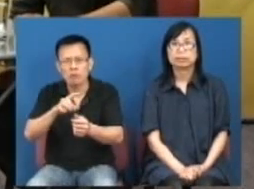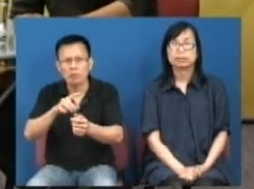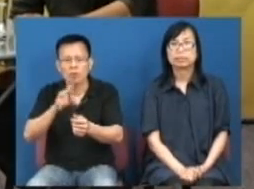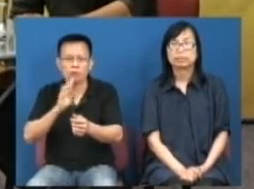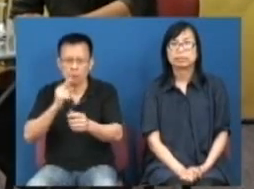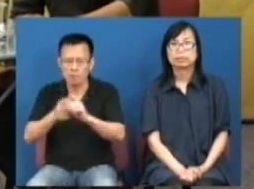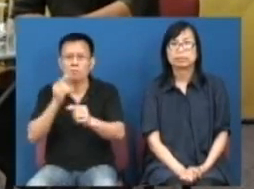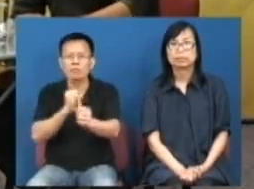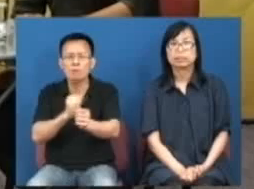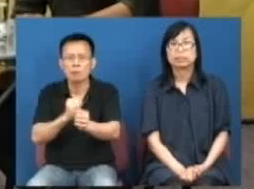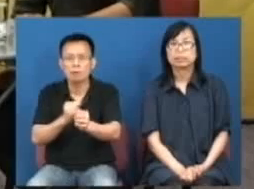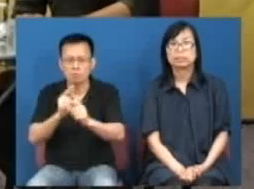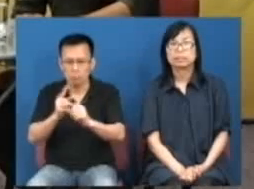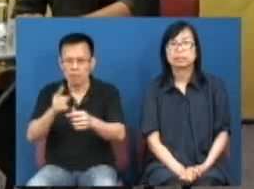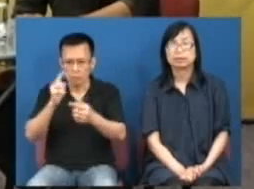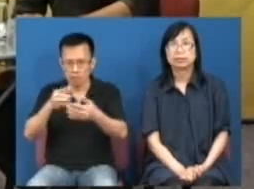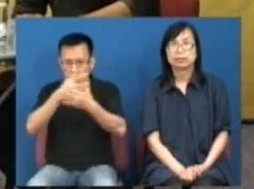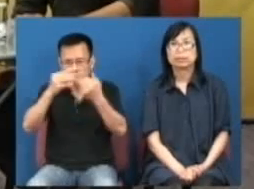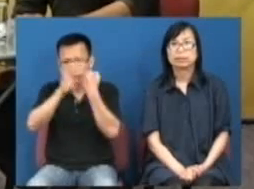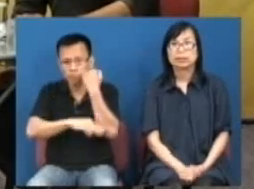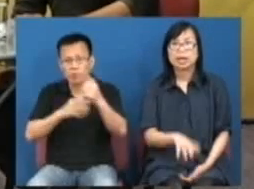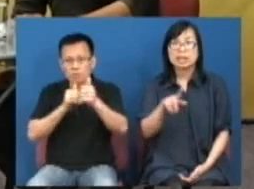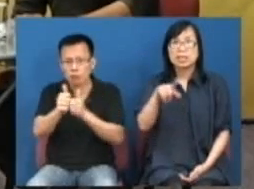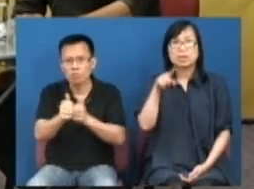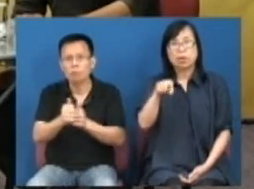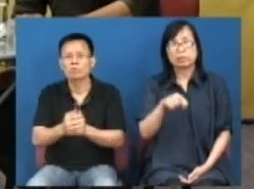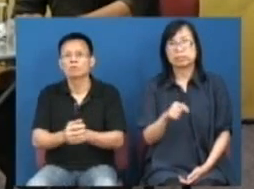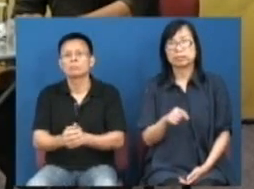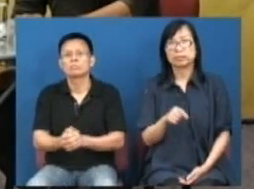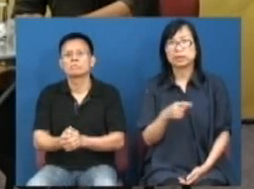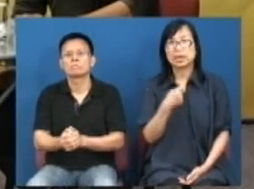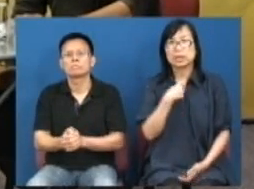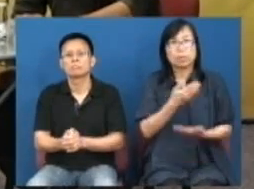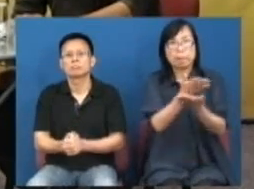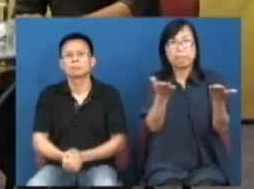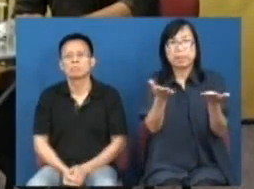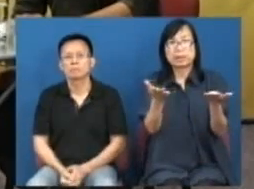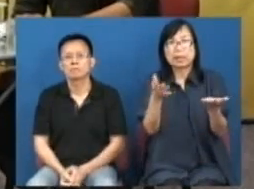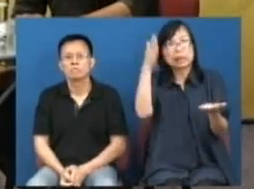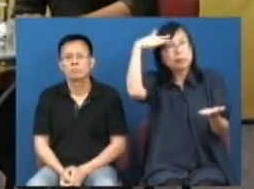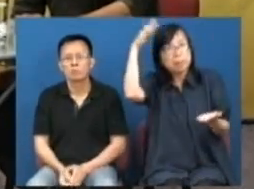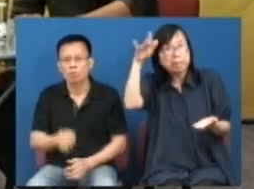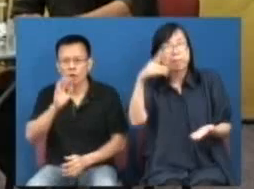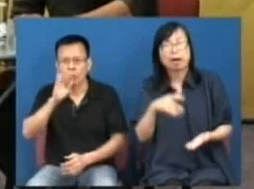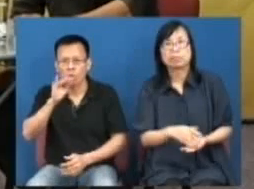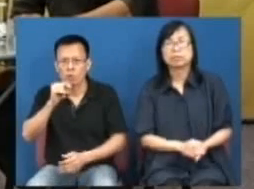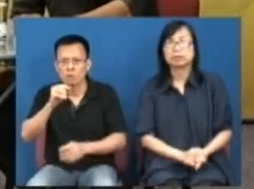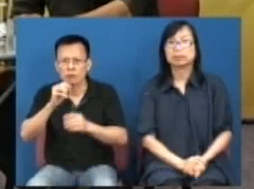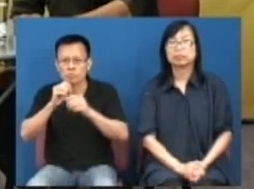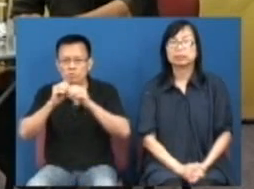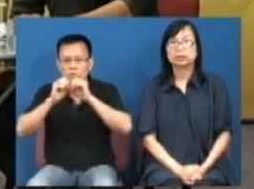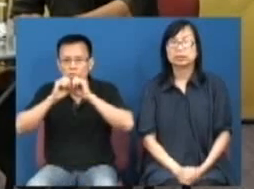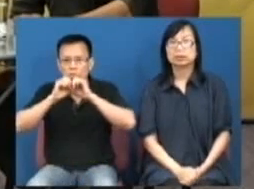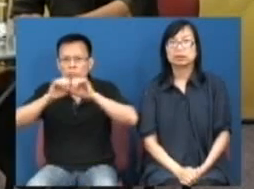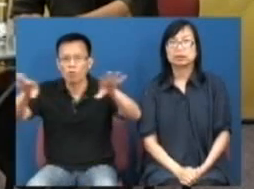啊，當條例通過啦， 係啦，呢樣嘢就是、都係要俾大家應該係瞭解清楚。 佢可以公開